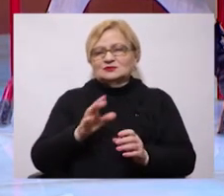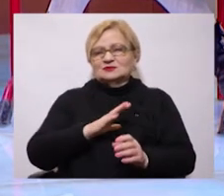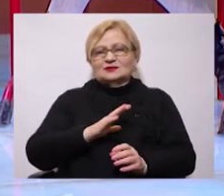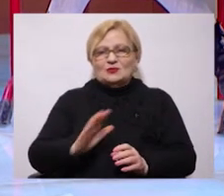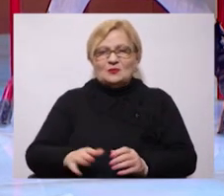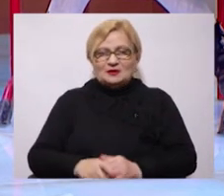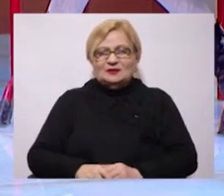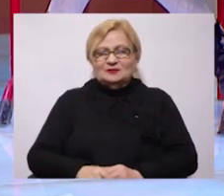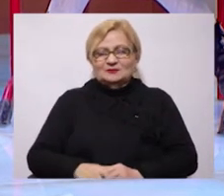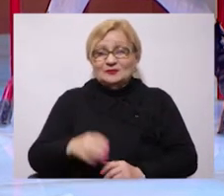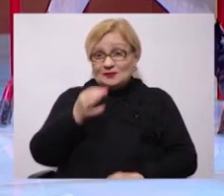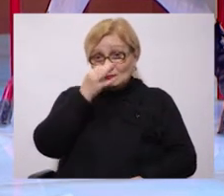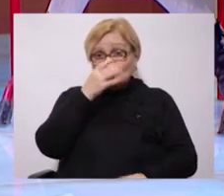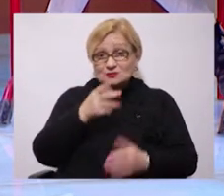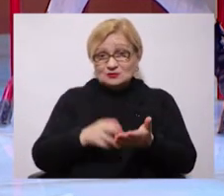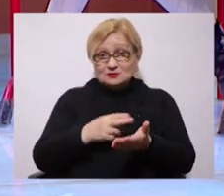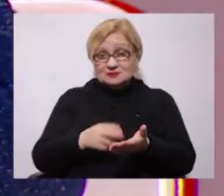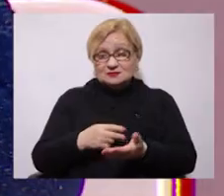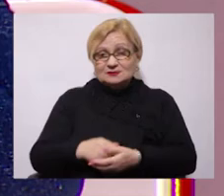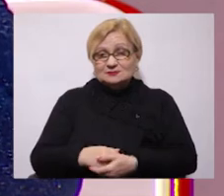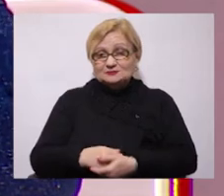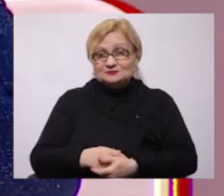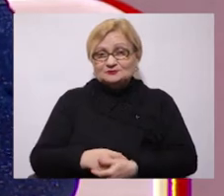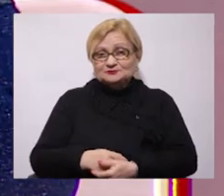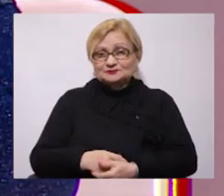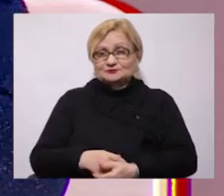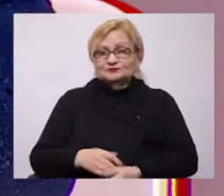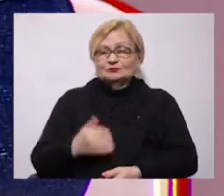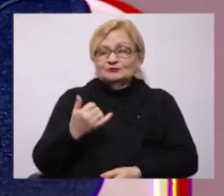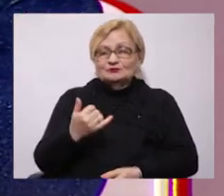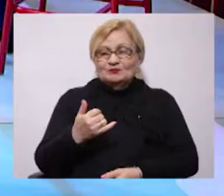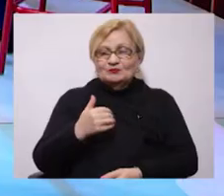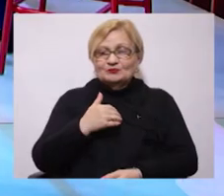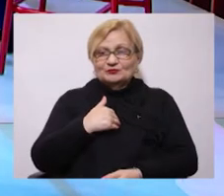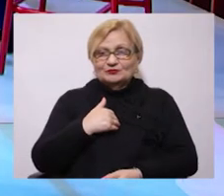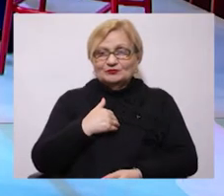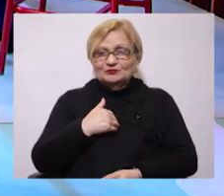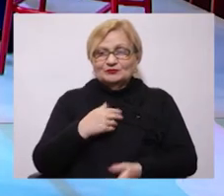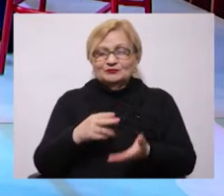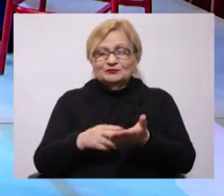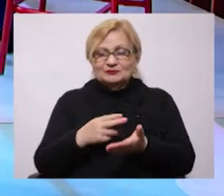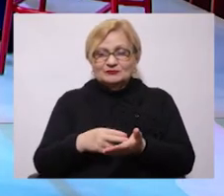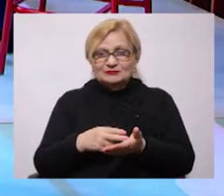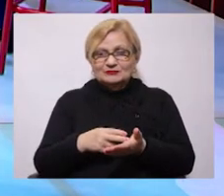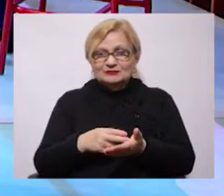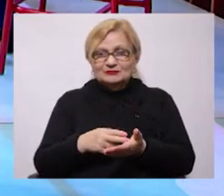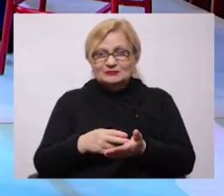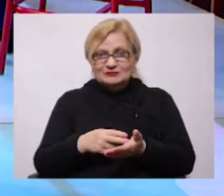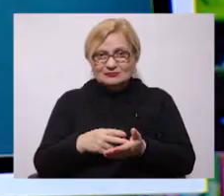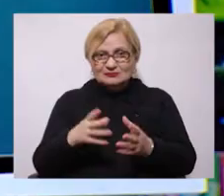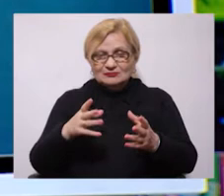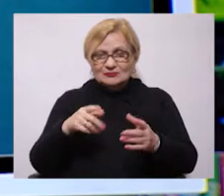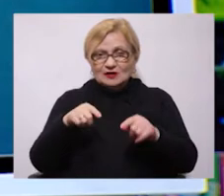მოგეწონათ წიგნი? კარგი. და რა თქმა უნდა, აქვე რომ გადავიდეთ, ჩვენმა წიგნმა დღეს